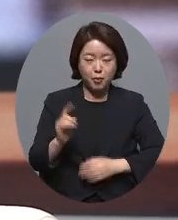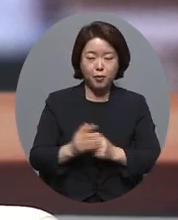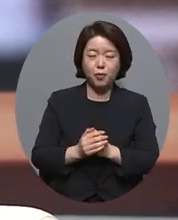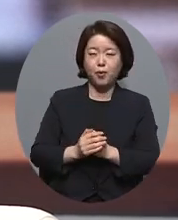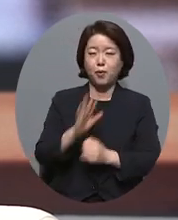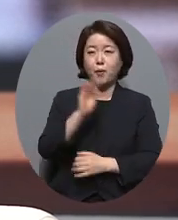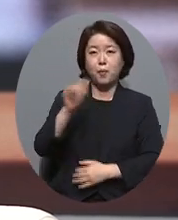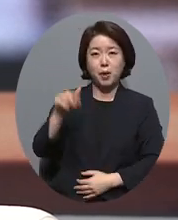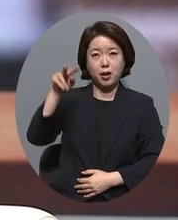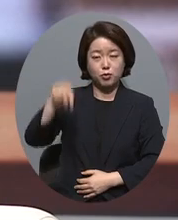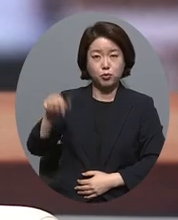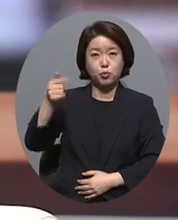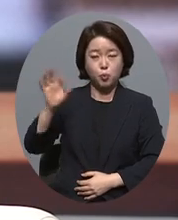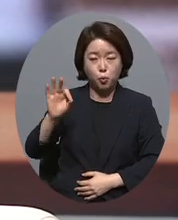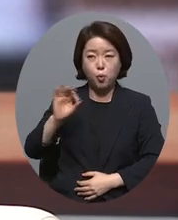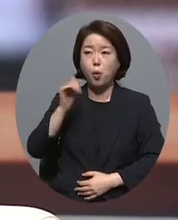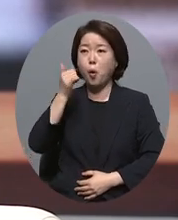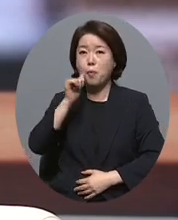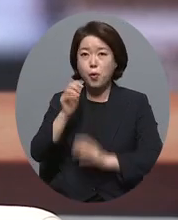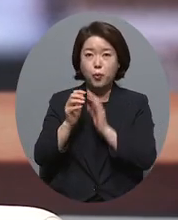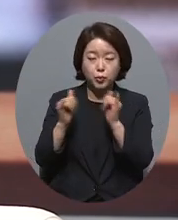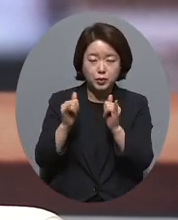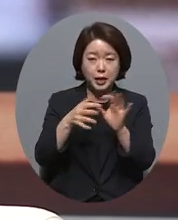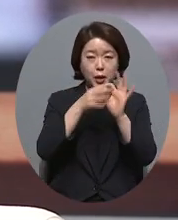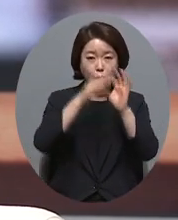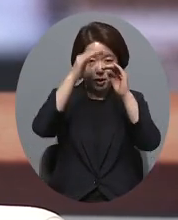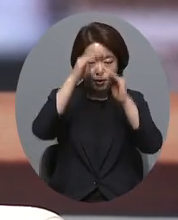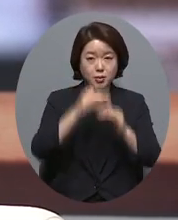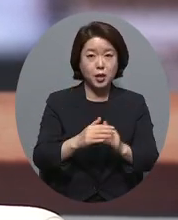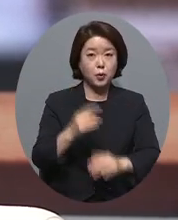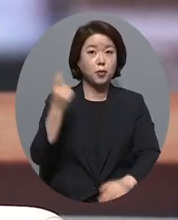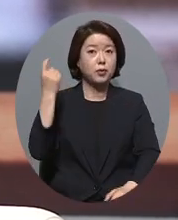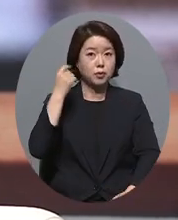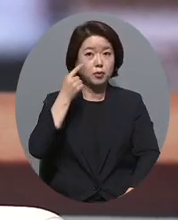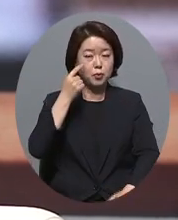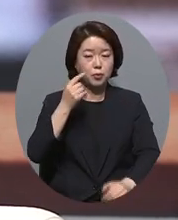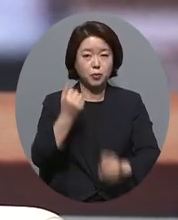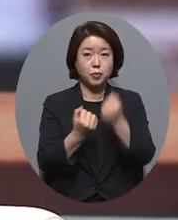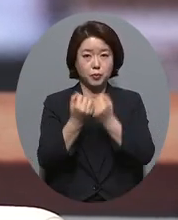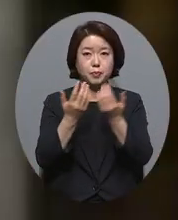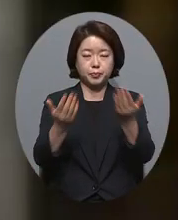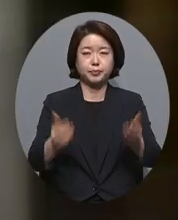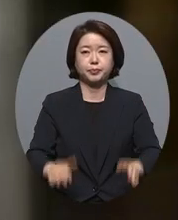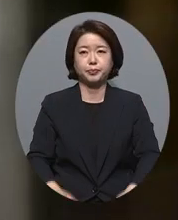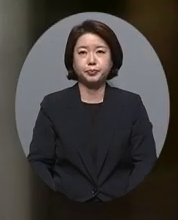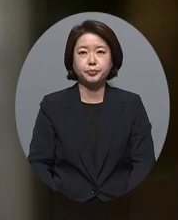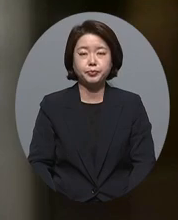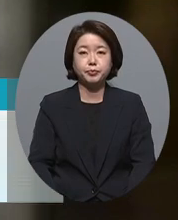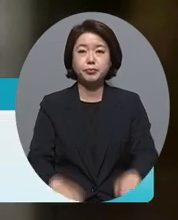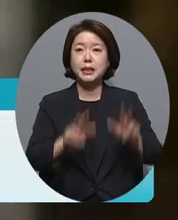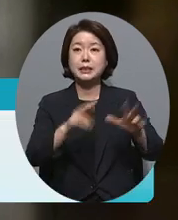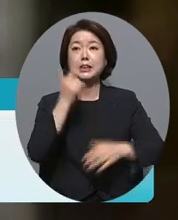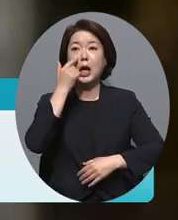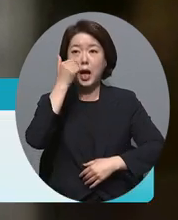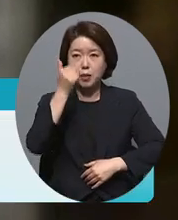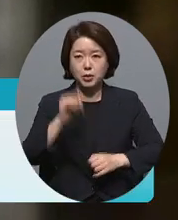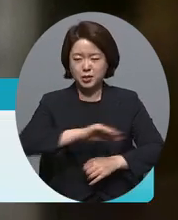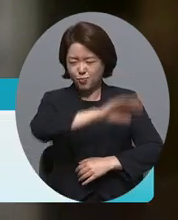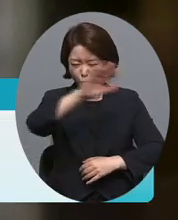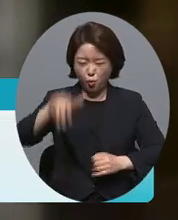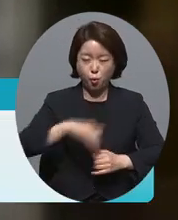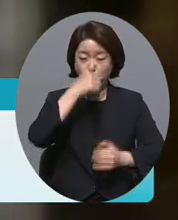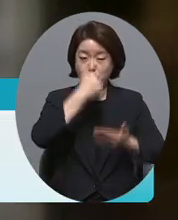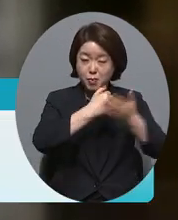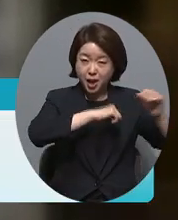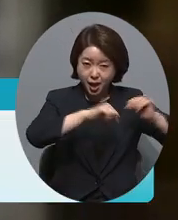박수홍 씨의 변호인을 통해서 관련된 이야기를 들어보고 이야기를 이어가겠습니다 지금 현재 아버지께서 모든